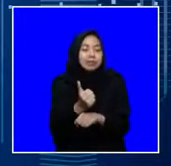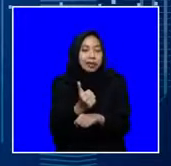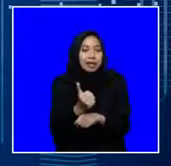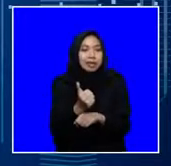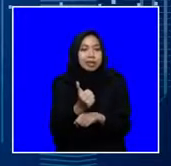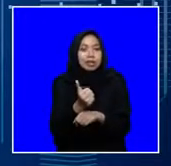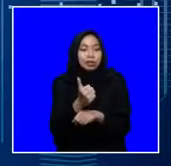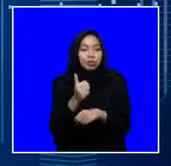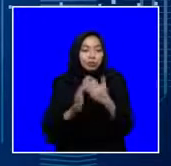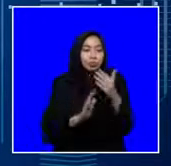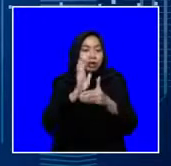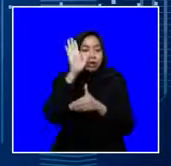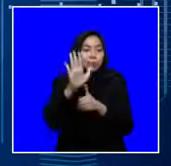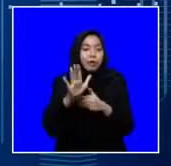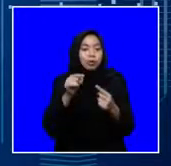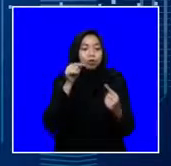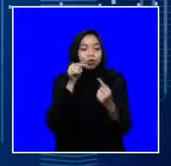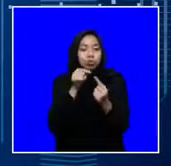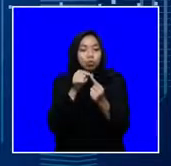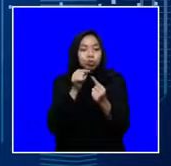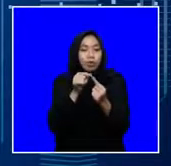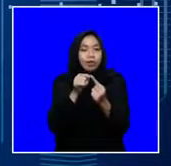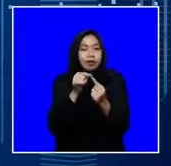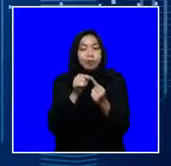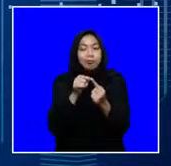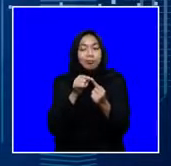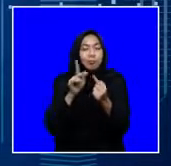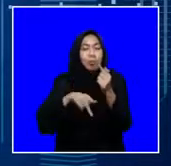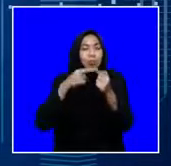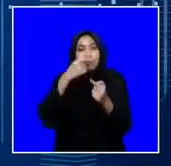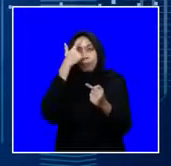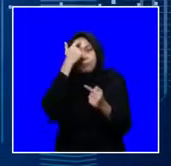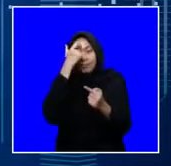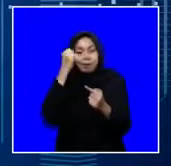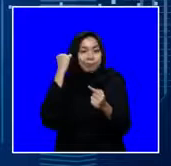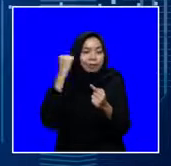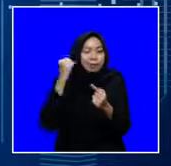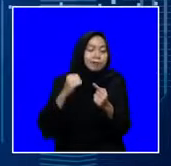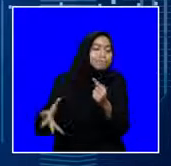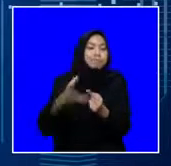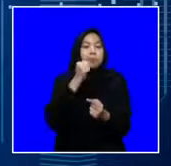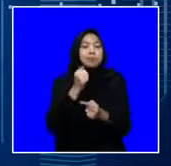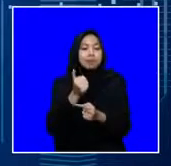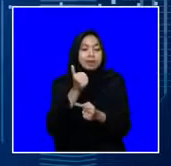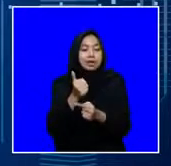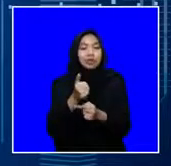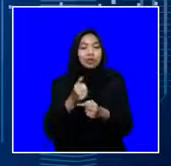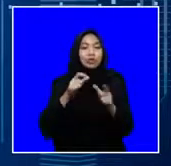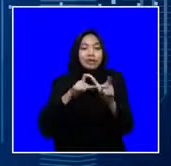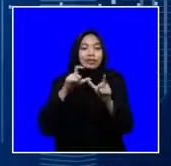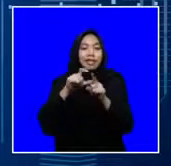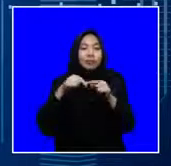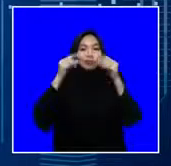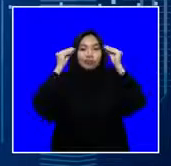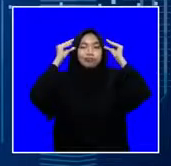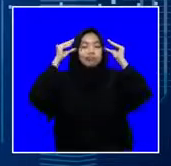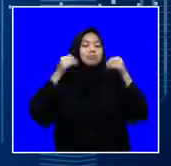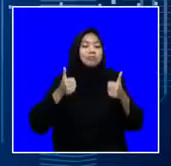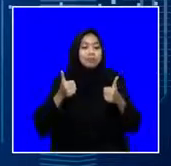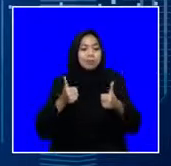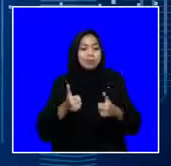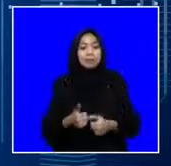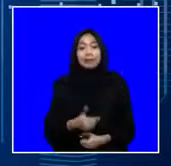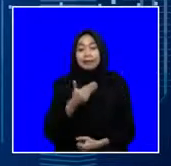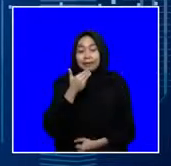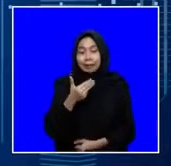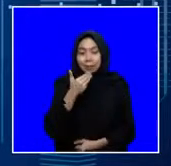lebih menuju kepada tujuan daripada merdeka belajar dan SDM unggul visi Pak Presiden Joko Widodo. Terima kasih,